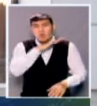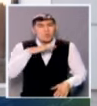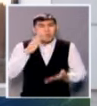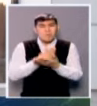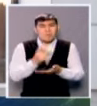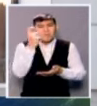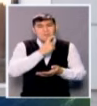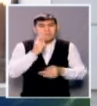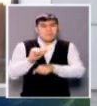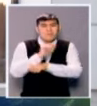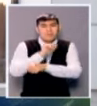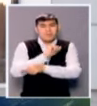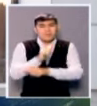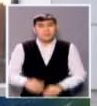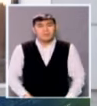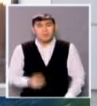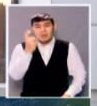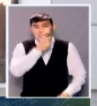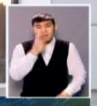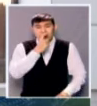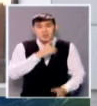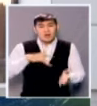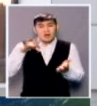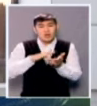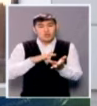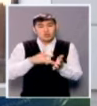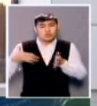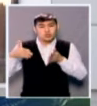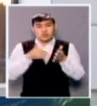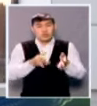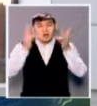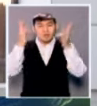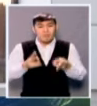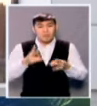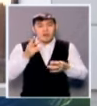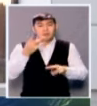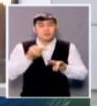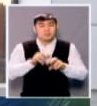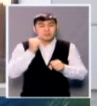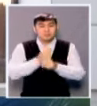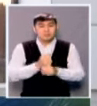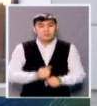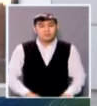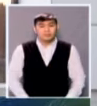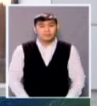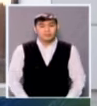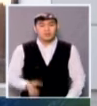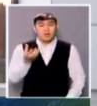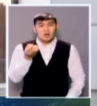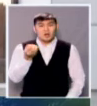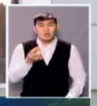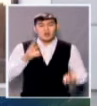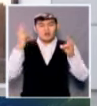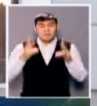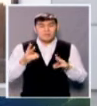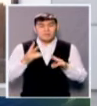кездеседі. Мас жүргізушілер қала аумағында жол көлік оқиғасын жасайды. Бірінші автокөлік жүргізгенде және де жол көлік